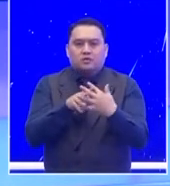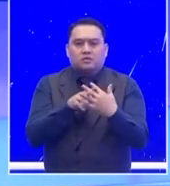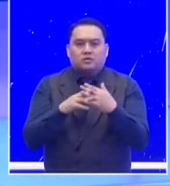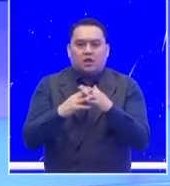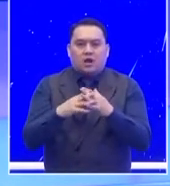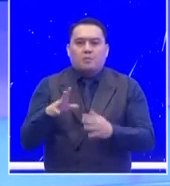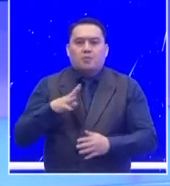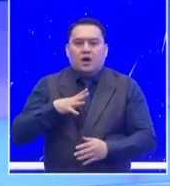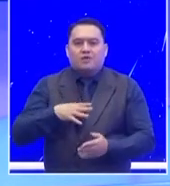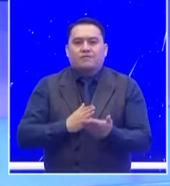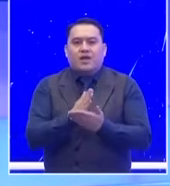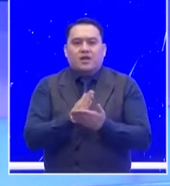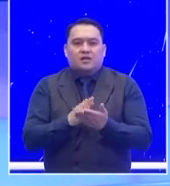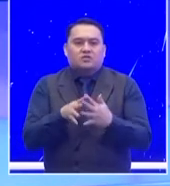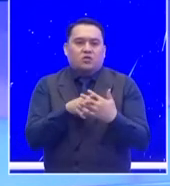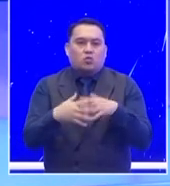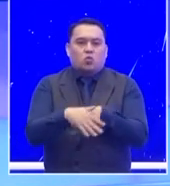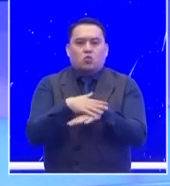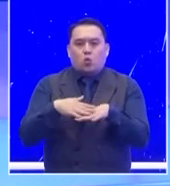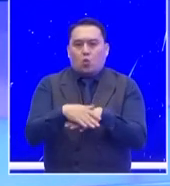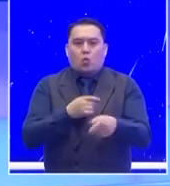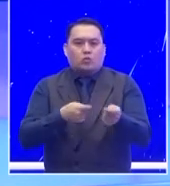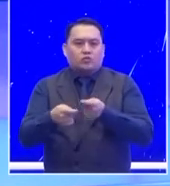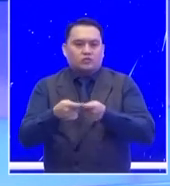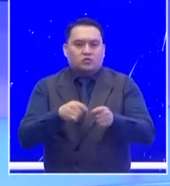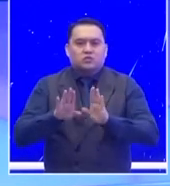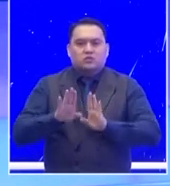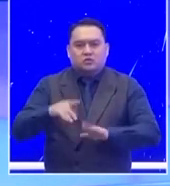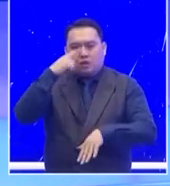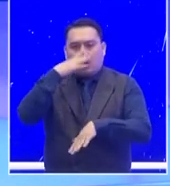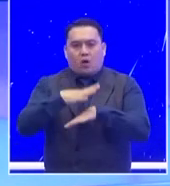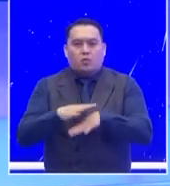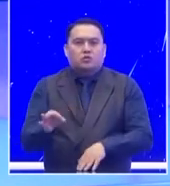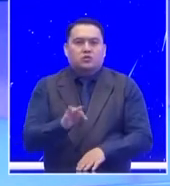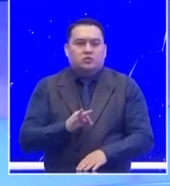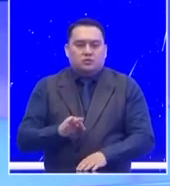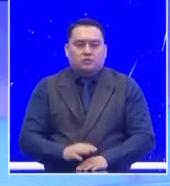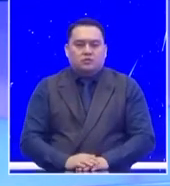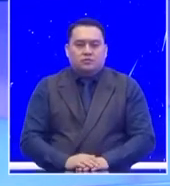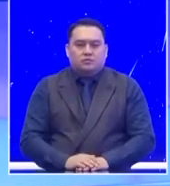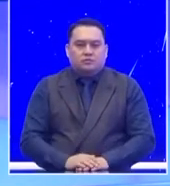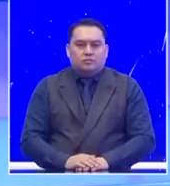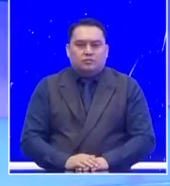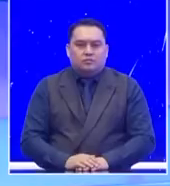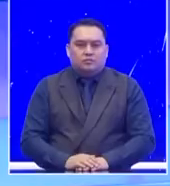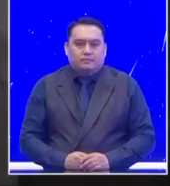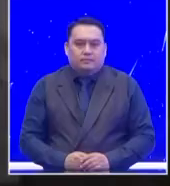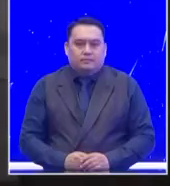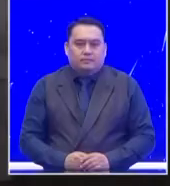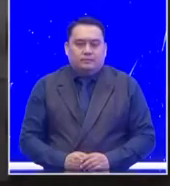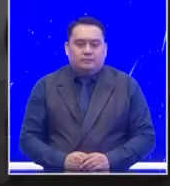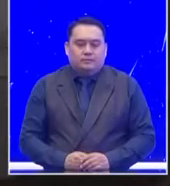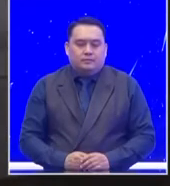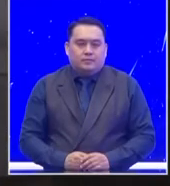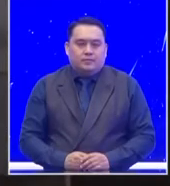Киген, присутствовали ветераны, сельчане, руководители управления ведомств, а также заместитель акима области Серикжан Бескимперов.